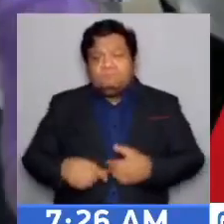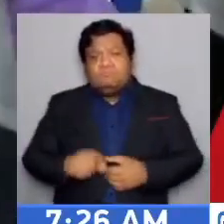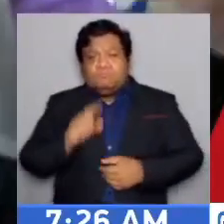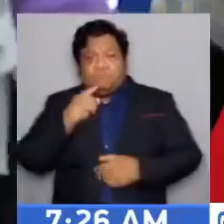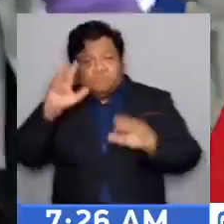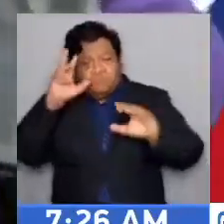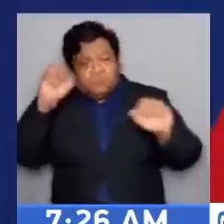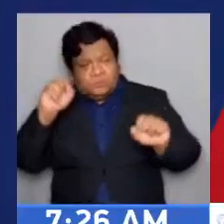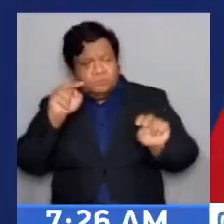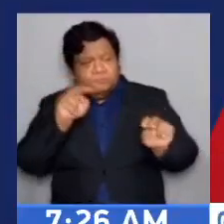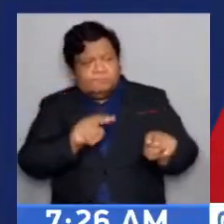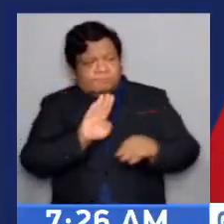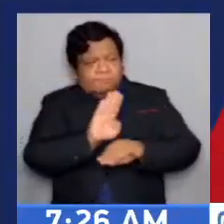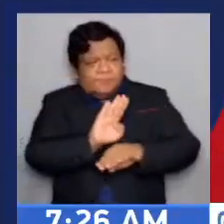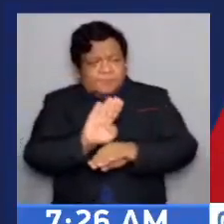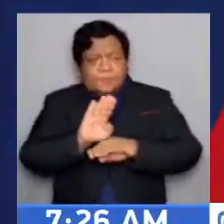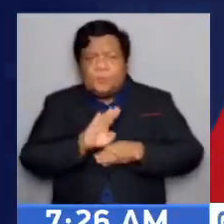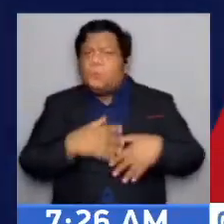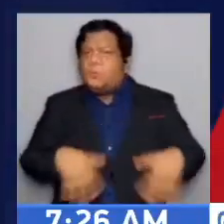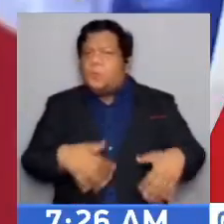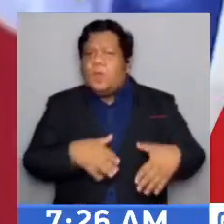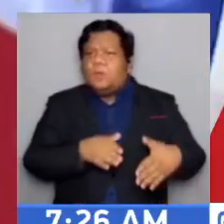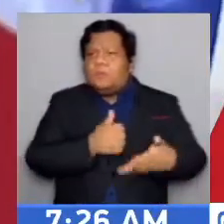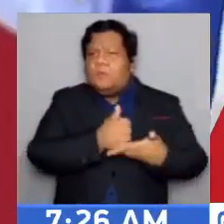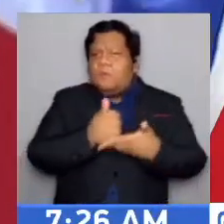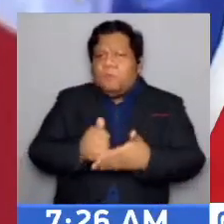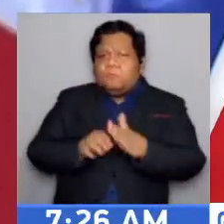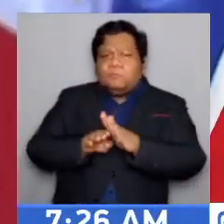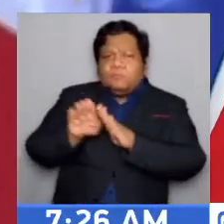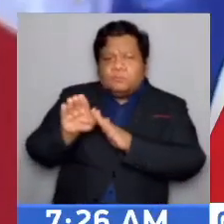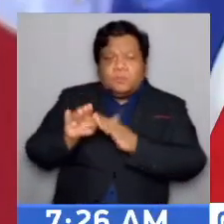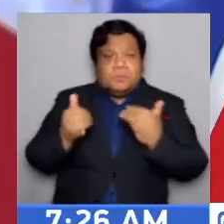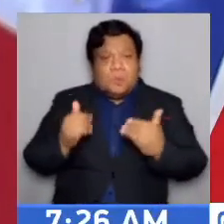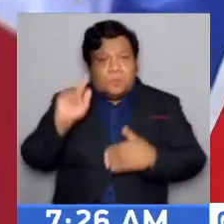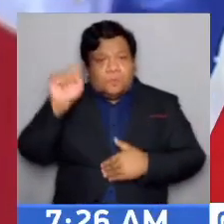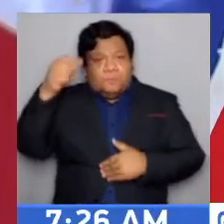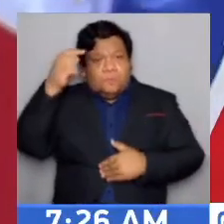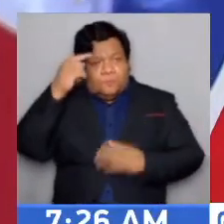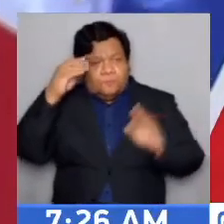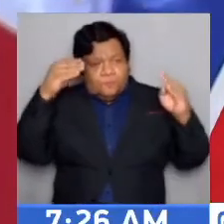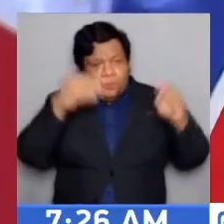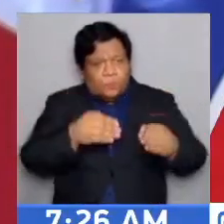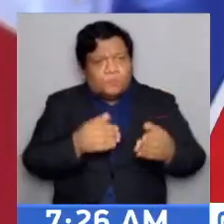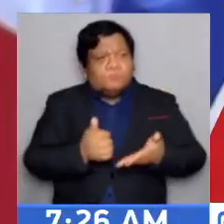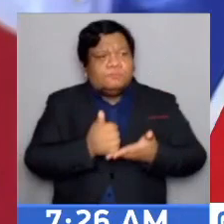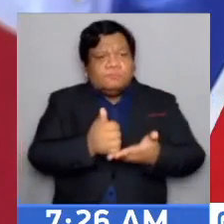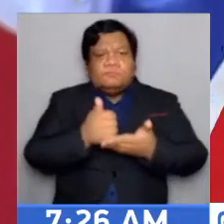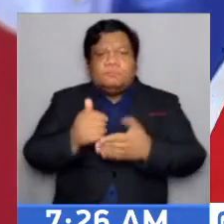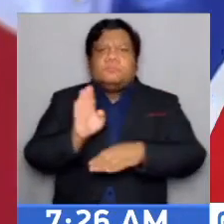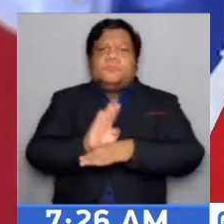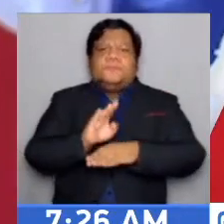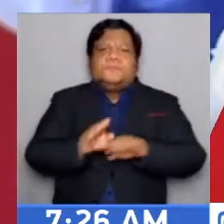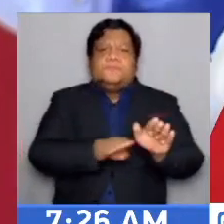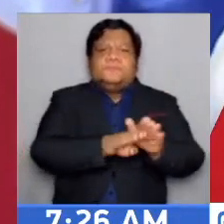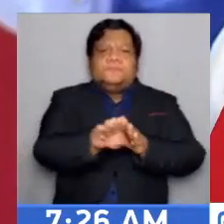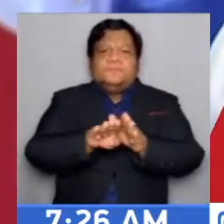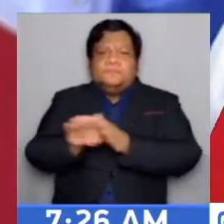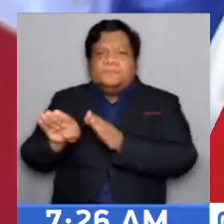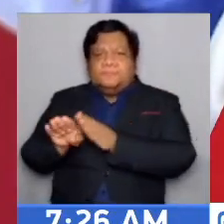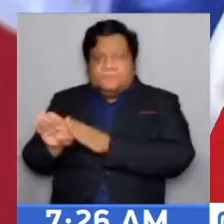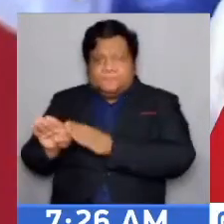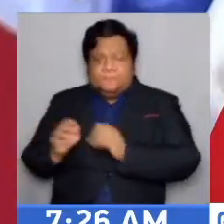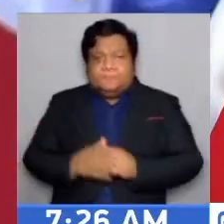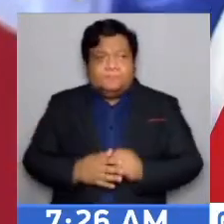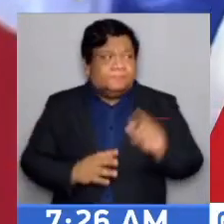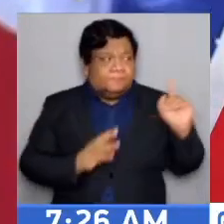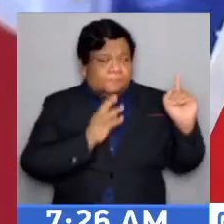ng kanyang administrasyon sa pagpapalago ng mga negosyo. Rest assured that we always take the necessary steps to